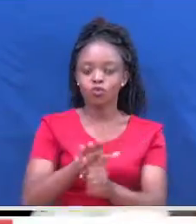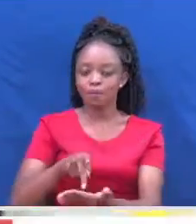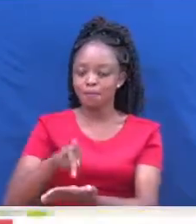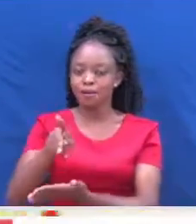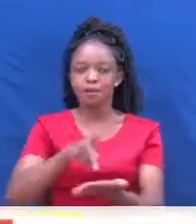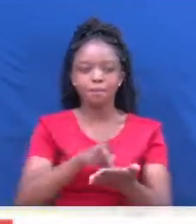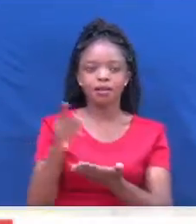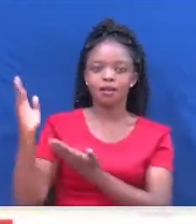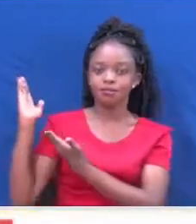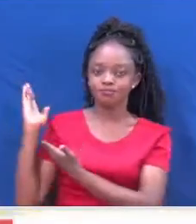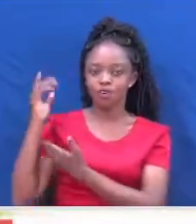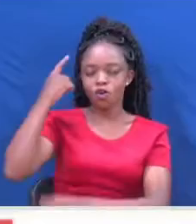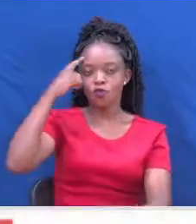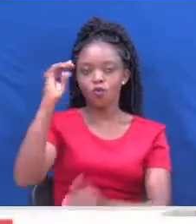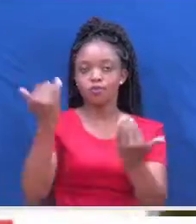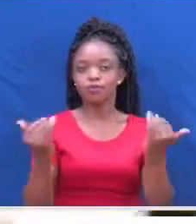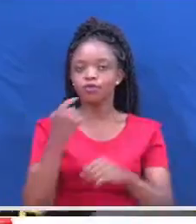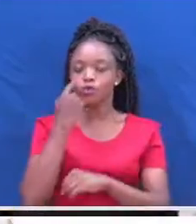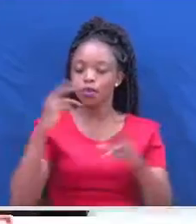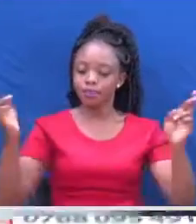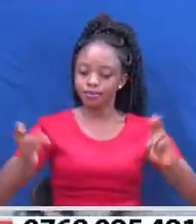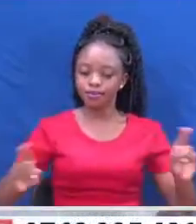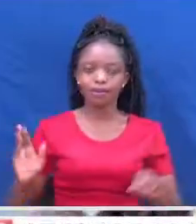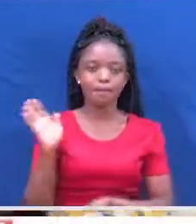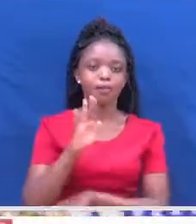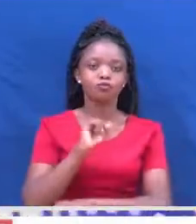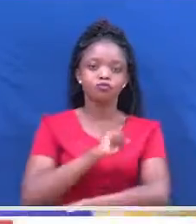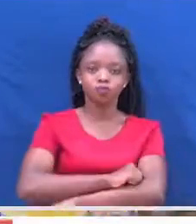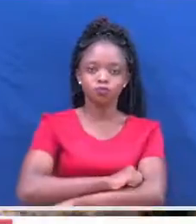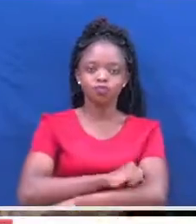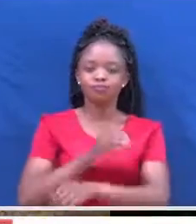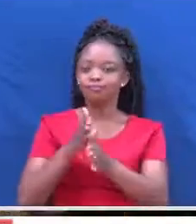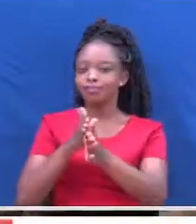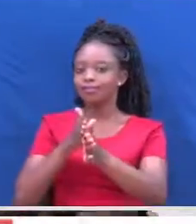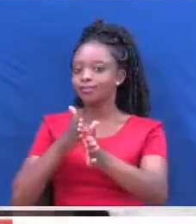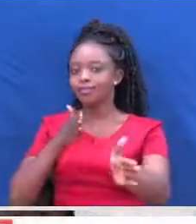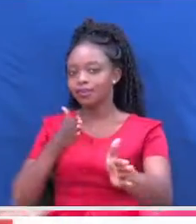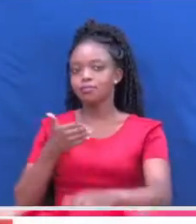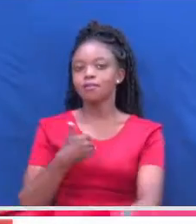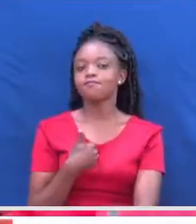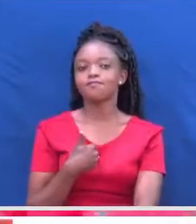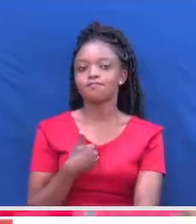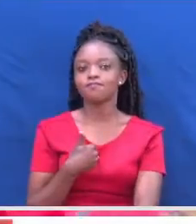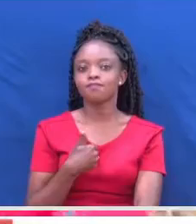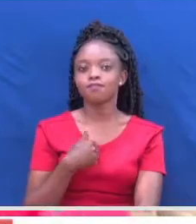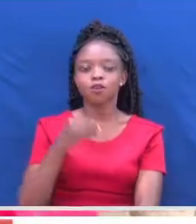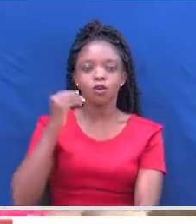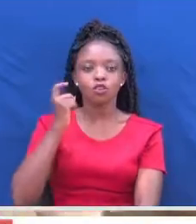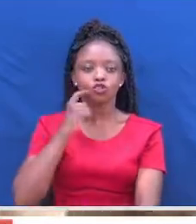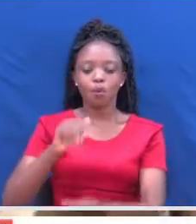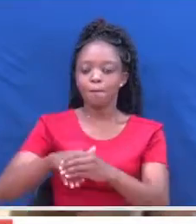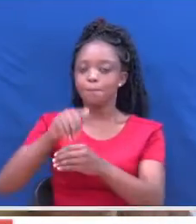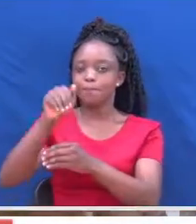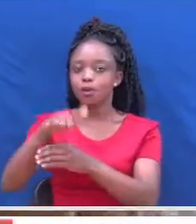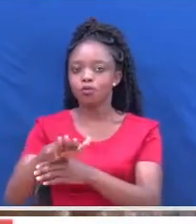hizo kwa wanao ambao tayari wamerejea shuleni. Foleni ndefu zilikuwa zimepangwa nje ya maduka haya,